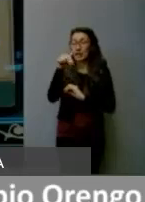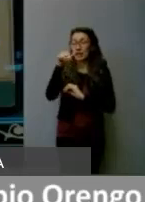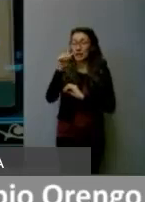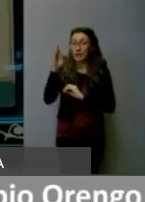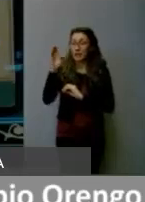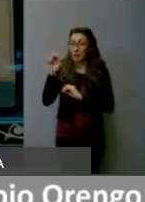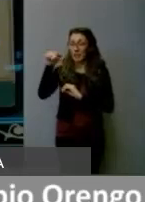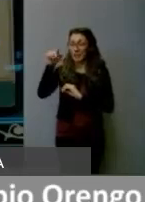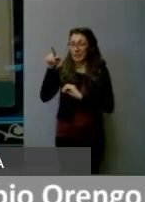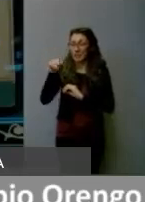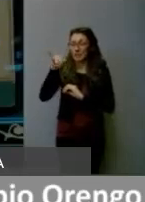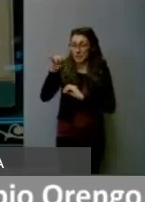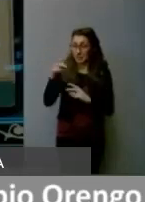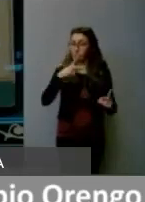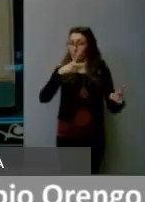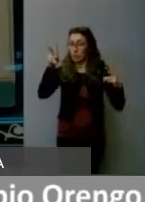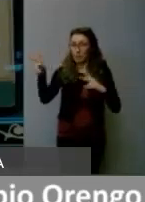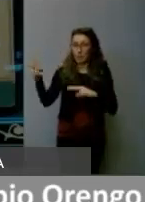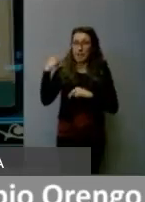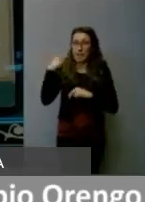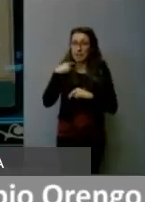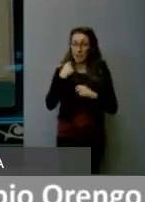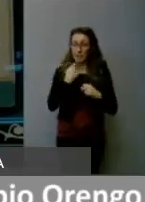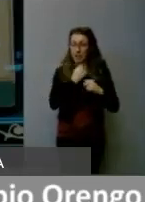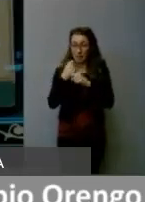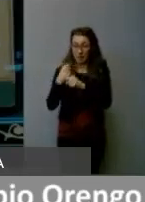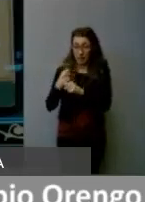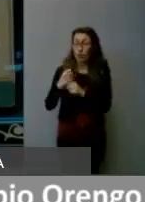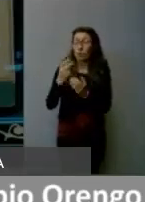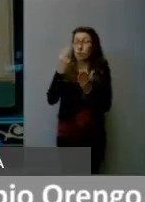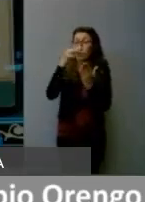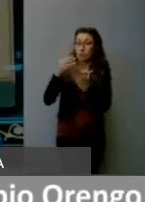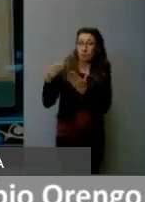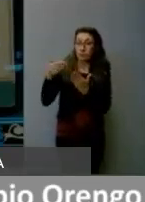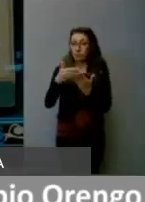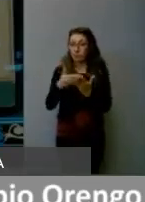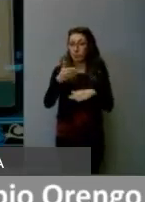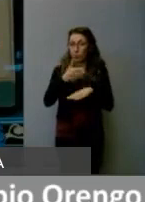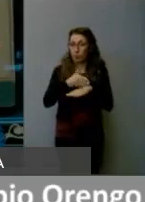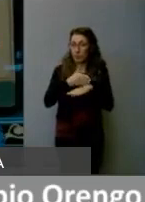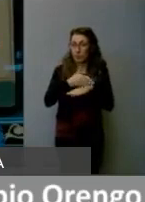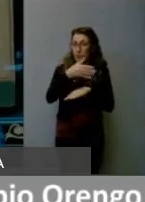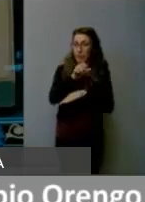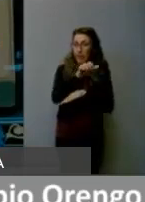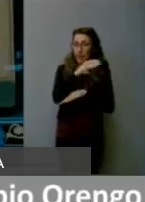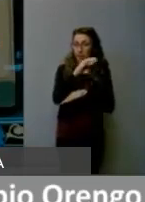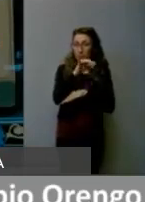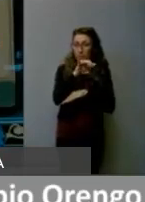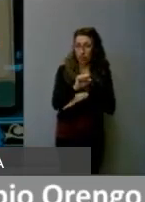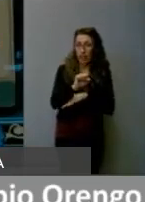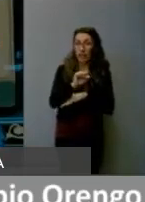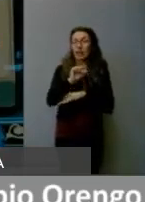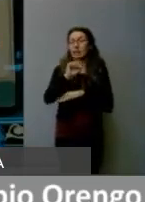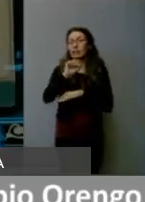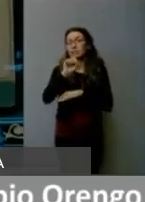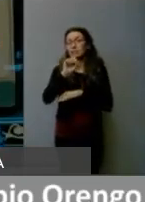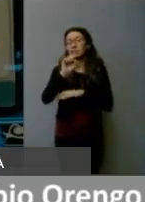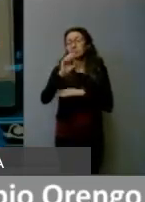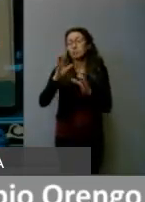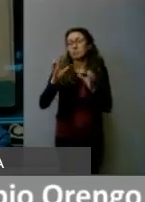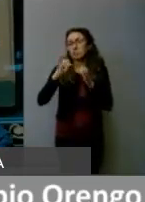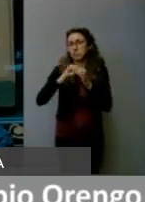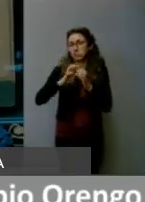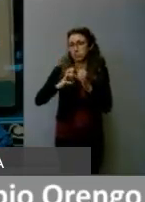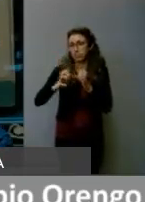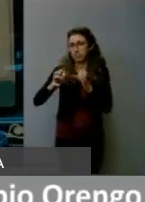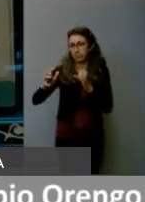ingresso principale ospedale San Martino. La mozione è presentata dai consiglieri Mascia, Grillo Guido, Costa,